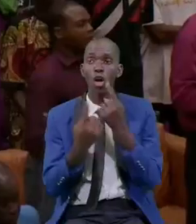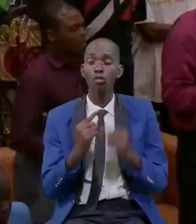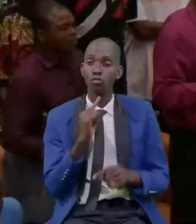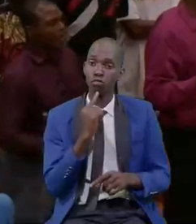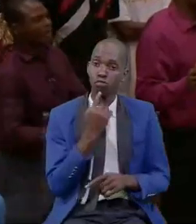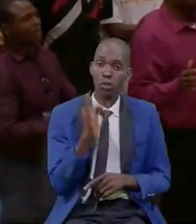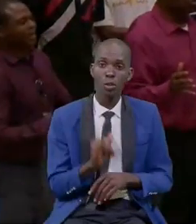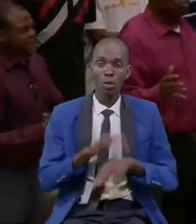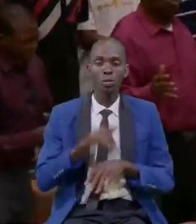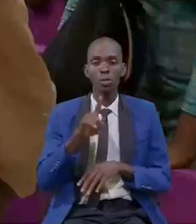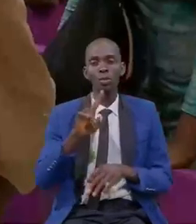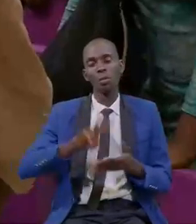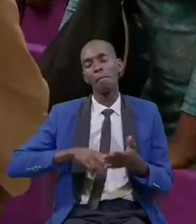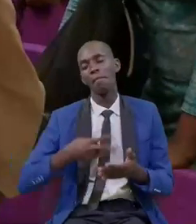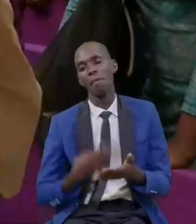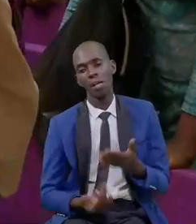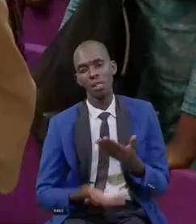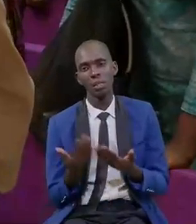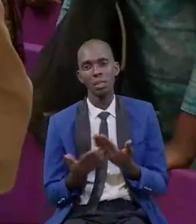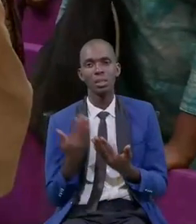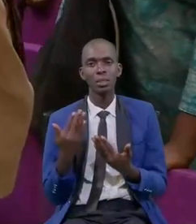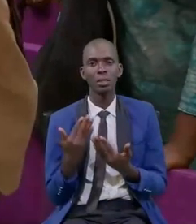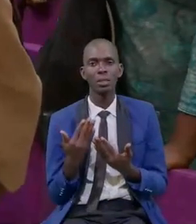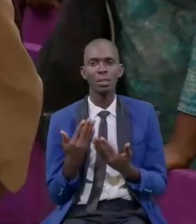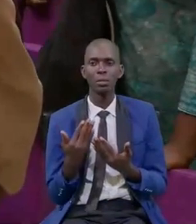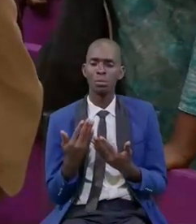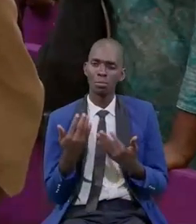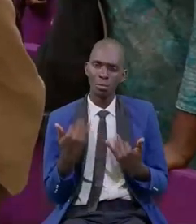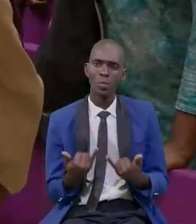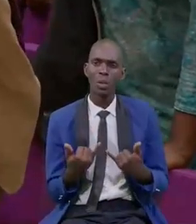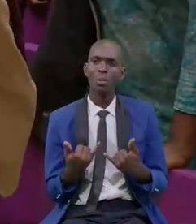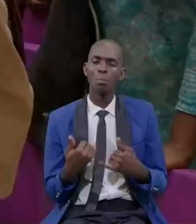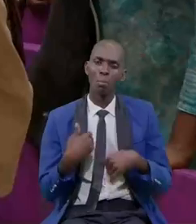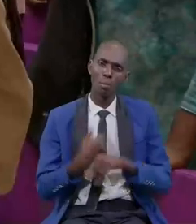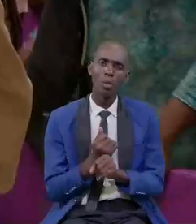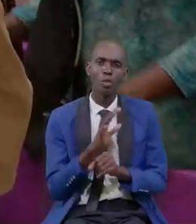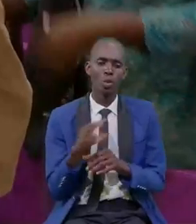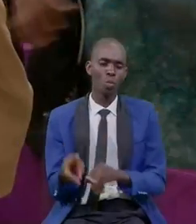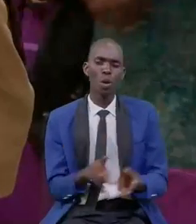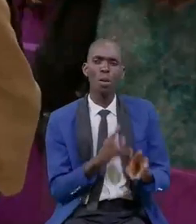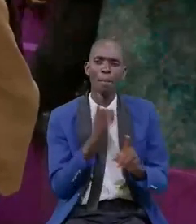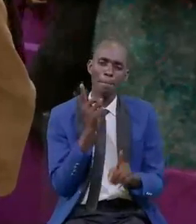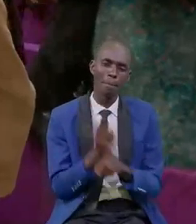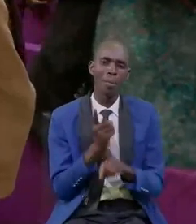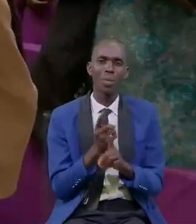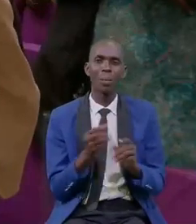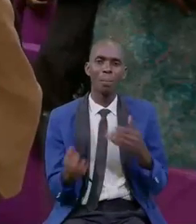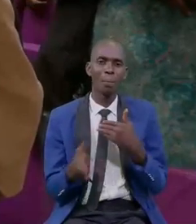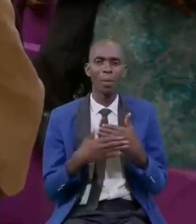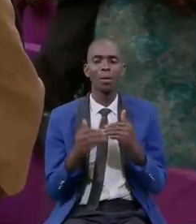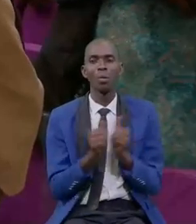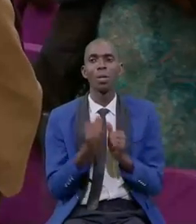de la tentation souffle, cela vous fait tomber dans la fosse, dans le fossé.